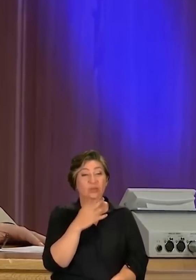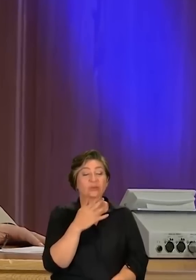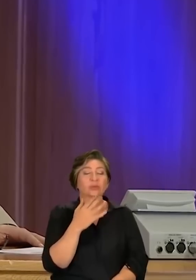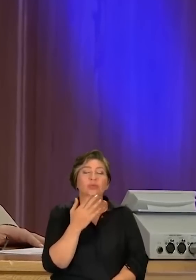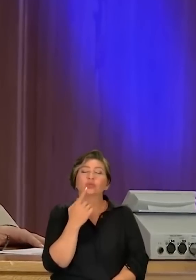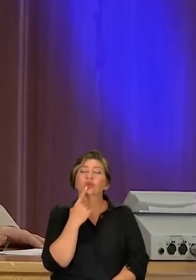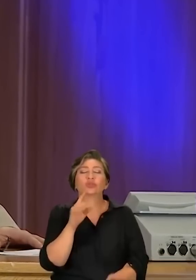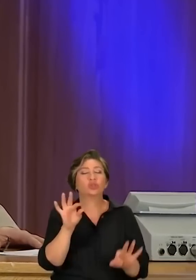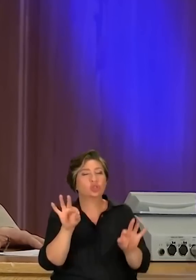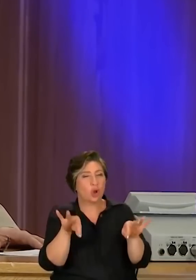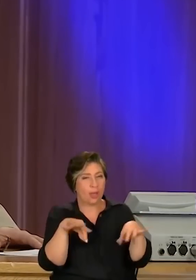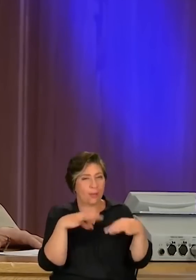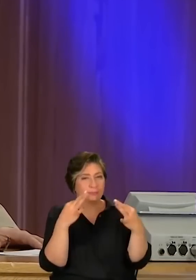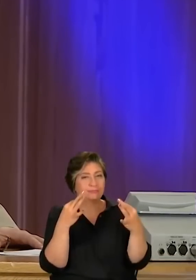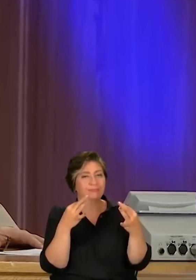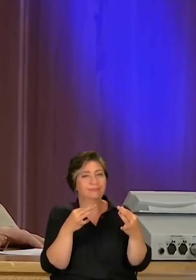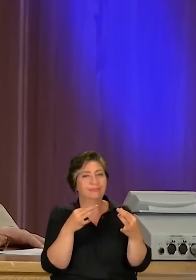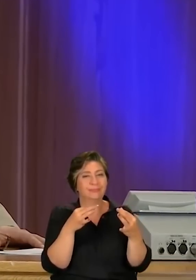Sedacığım çıkıyor diyor ki çorap.